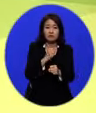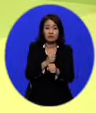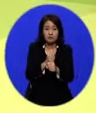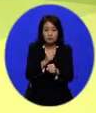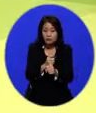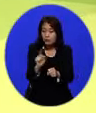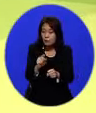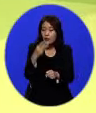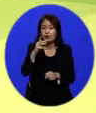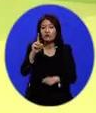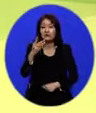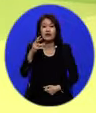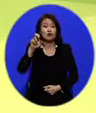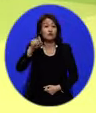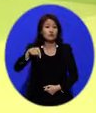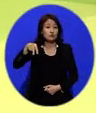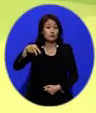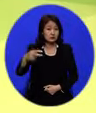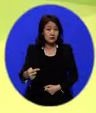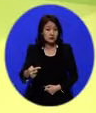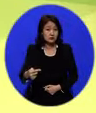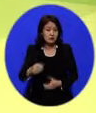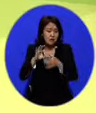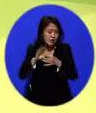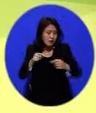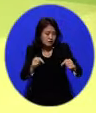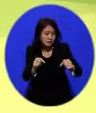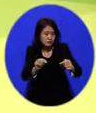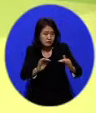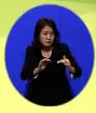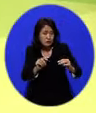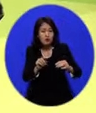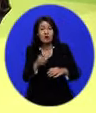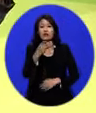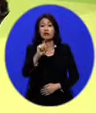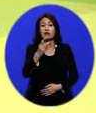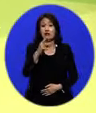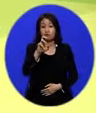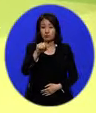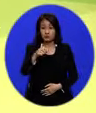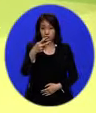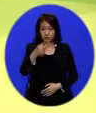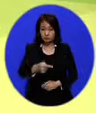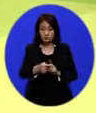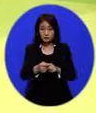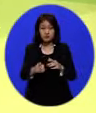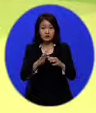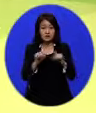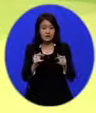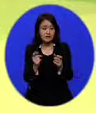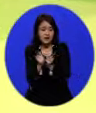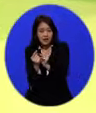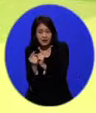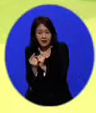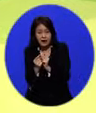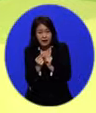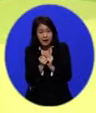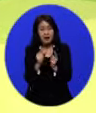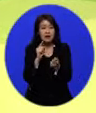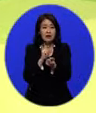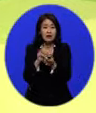탈무드예요. 끝도 없이 토론해서. 네. 그 탈무드라는 것을 많은 사람들이 짝이 돼서,